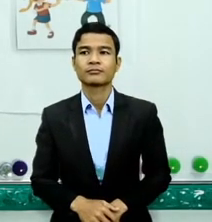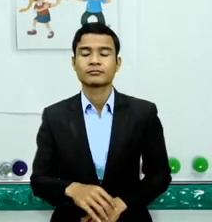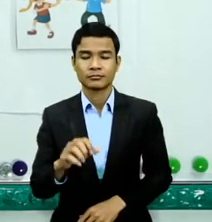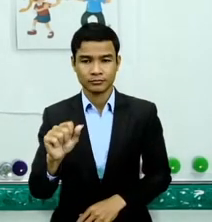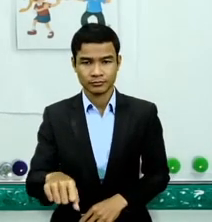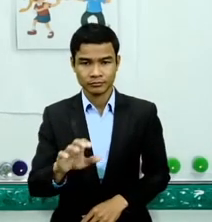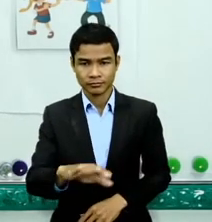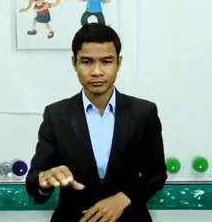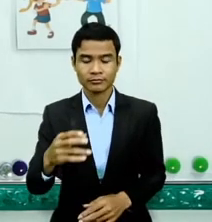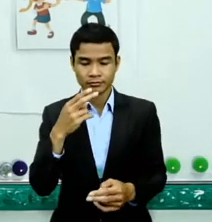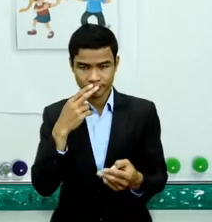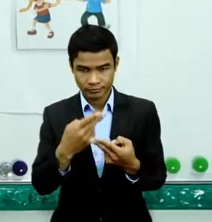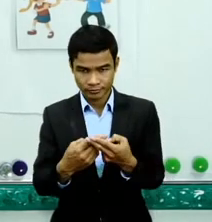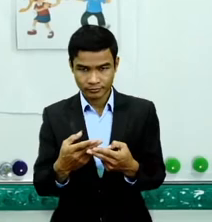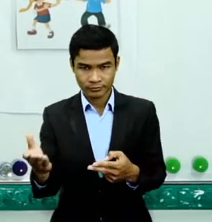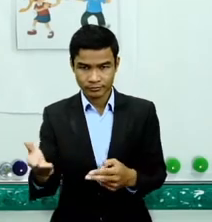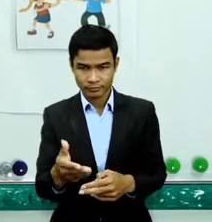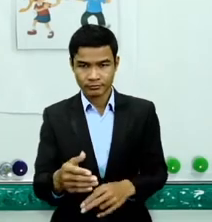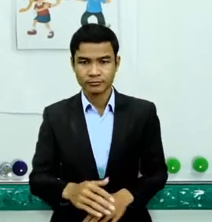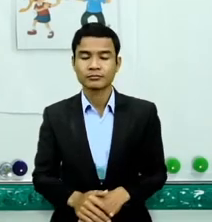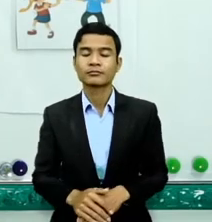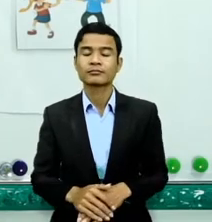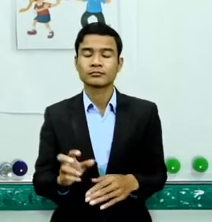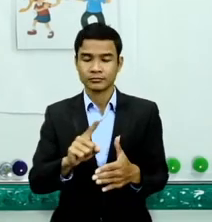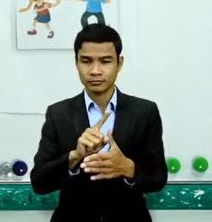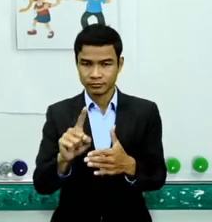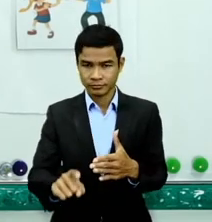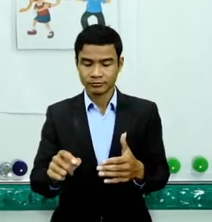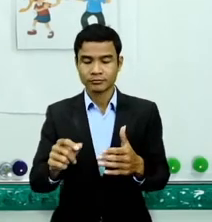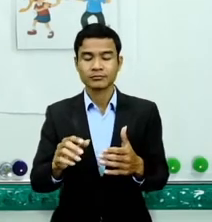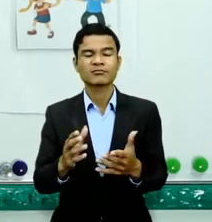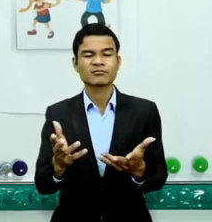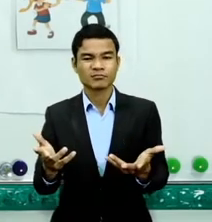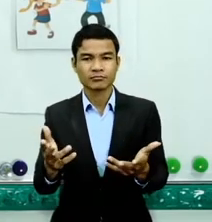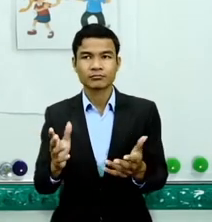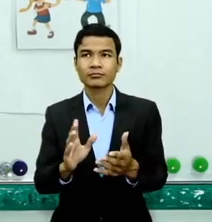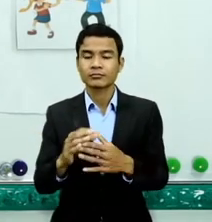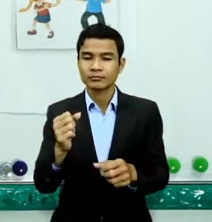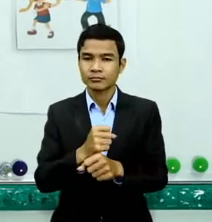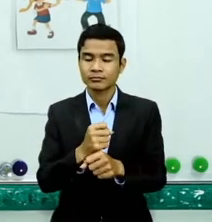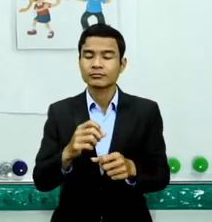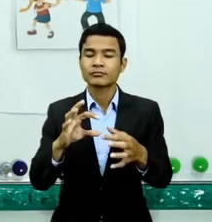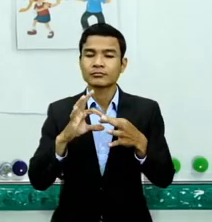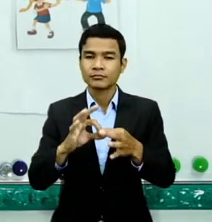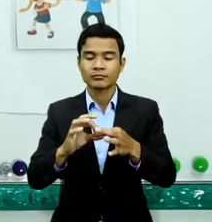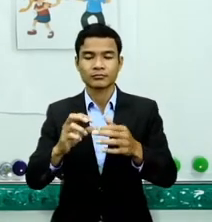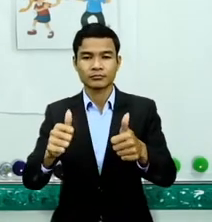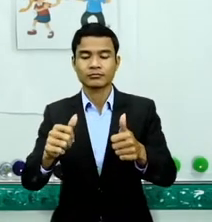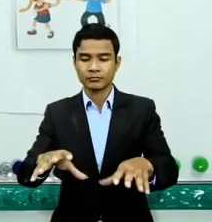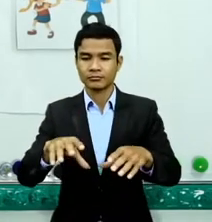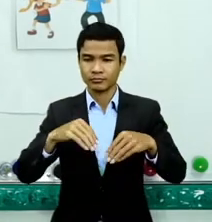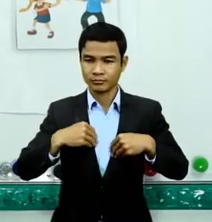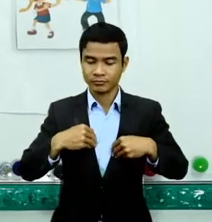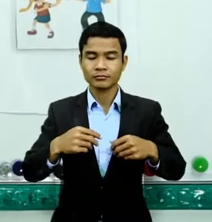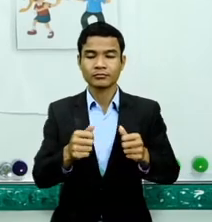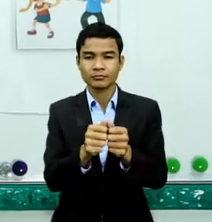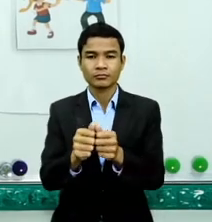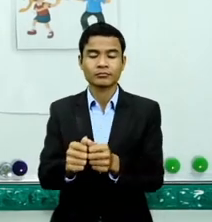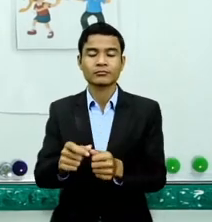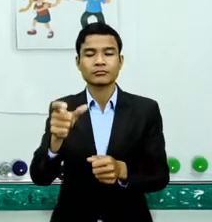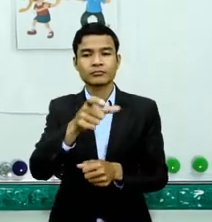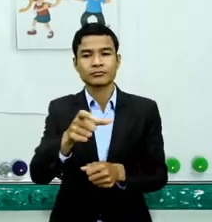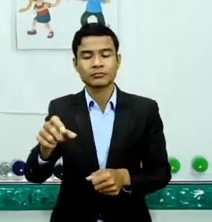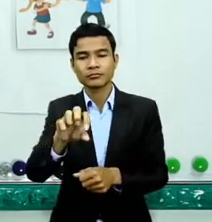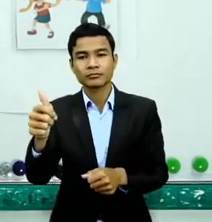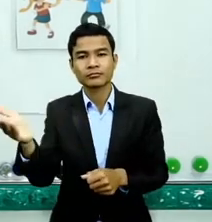chà con chay máu phở lò để bán phô tùm nẹt tầm đồng lò chỉ mùi nẹt đợt tấy miến miền bảy khám